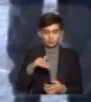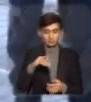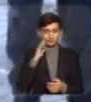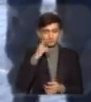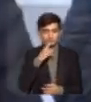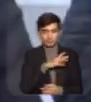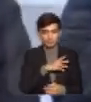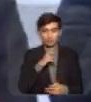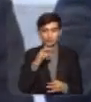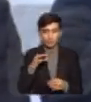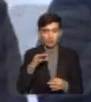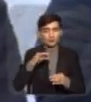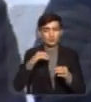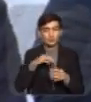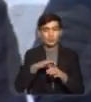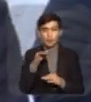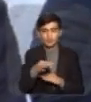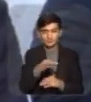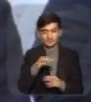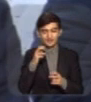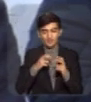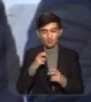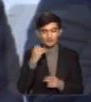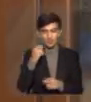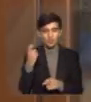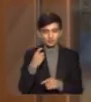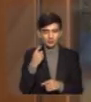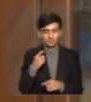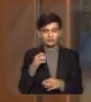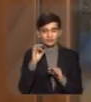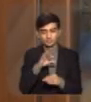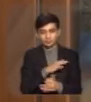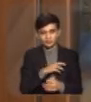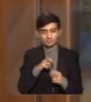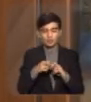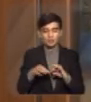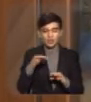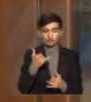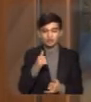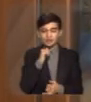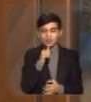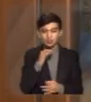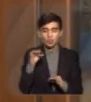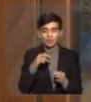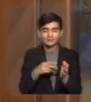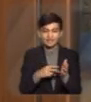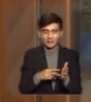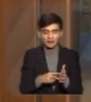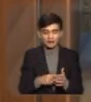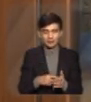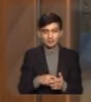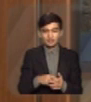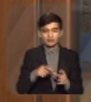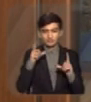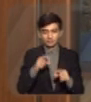ауыл шаруашылығы басқармасының басшысы жағдайды былай деп түсіндірді. Қазіргі күні мына қанттың бағасын